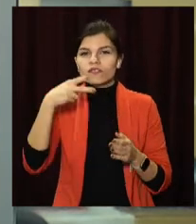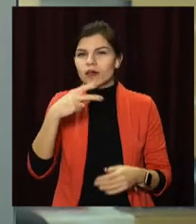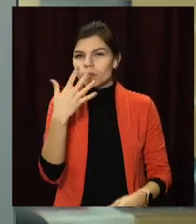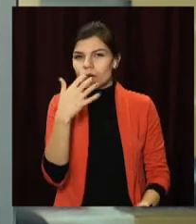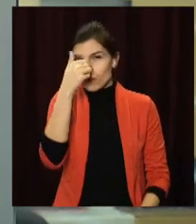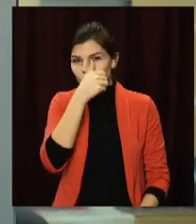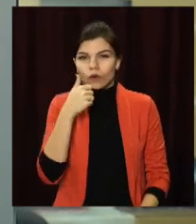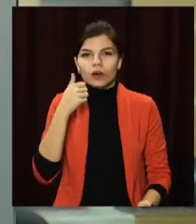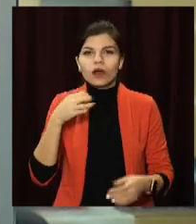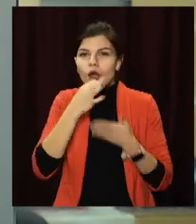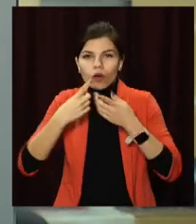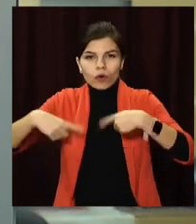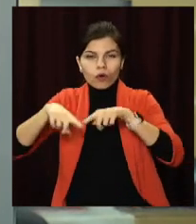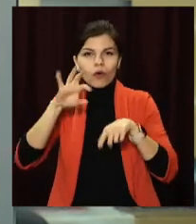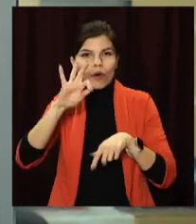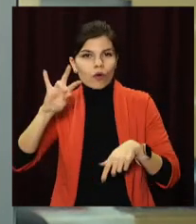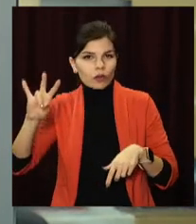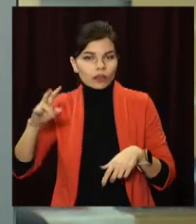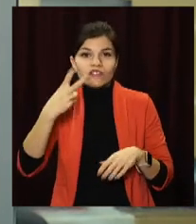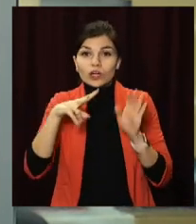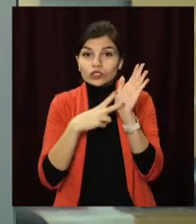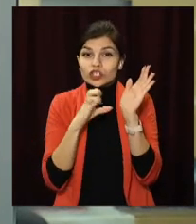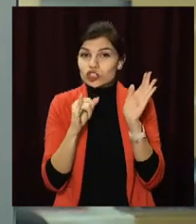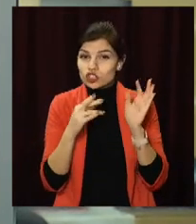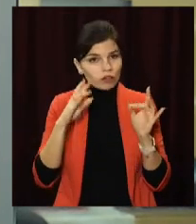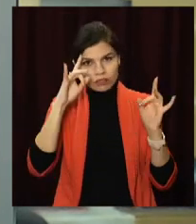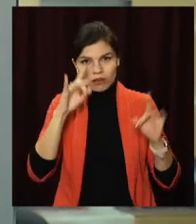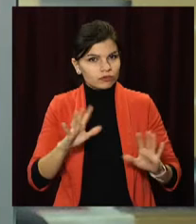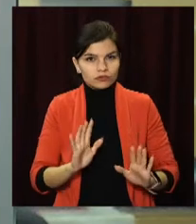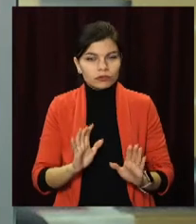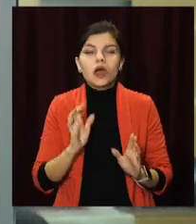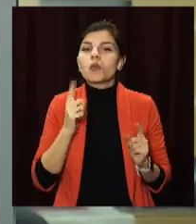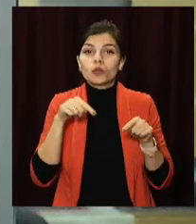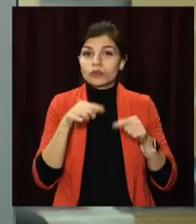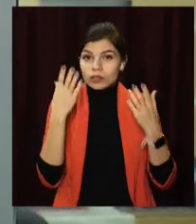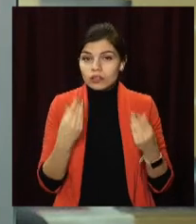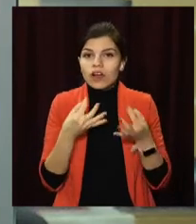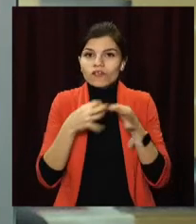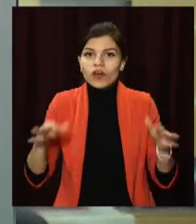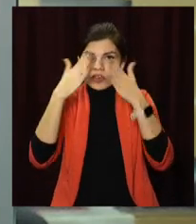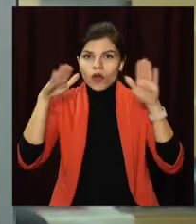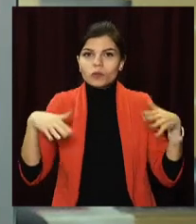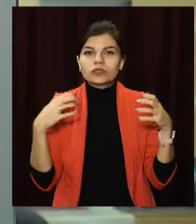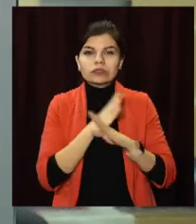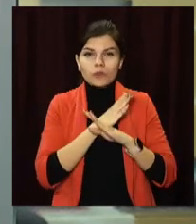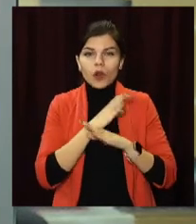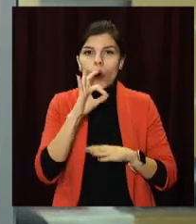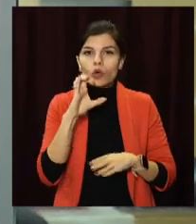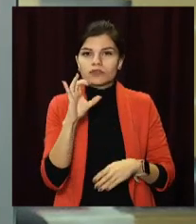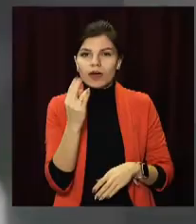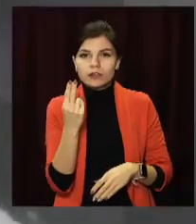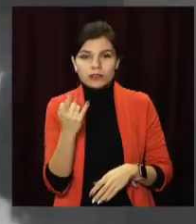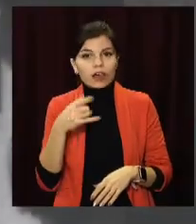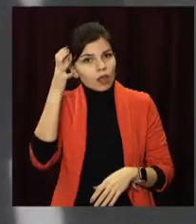2005 році Генеральна асамблея ООН. 27 січня обрали не випадково, адже саме цього дня звільнили табір смерті Освенцім.